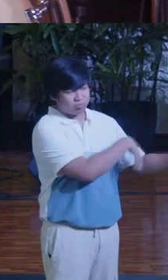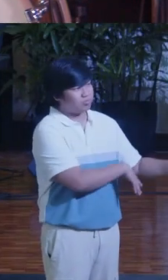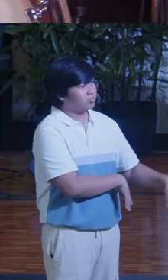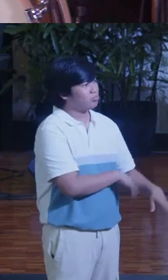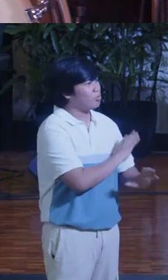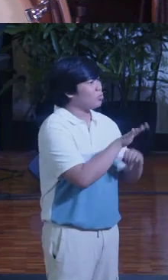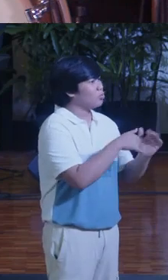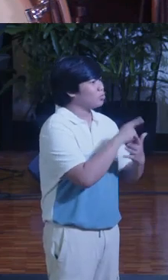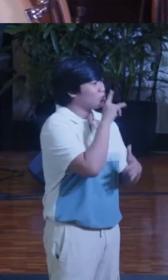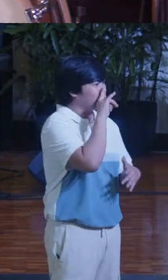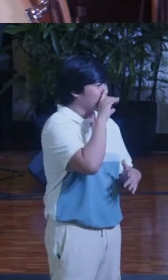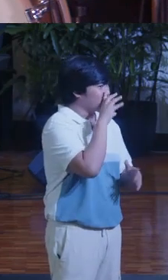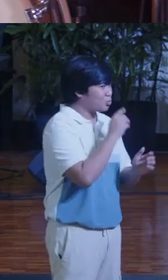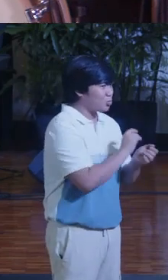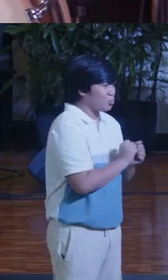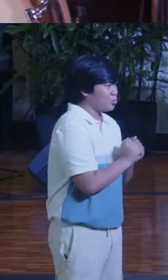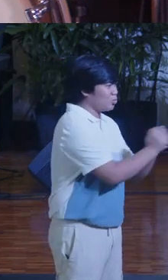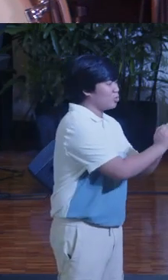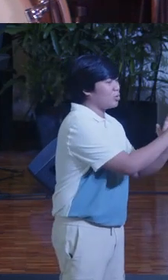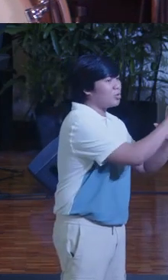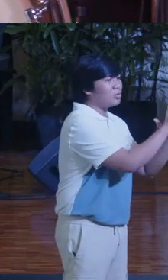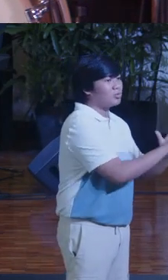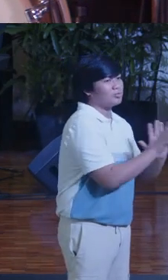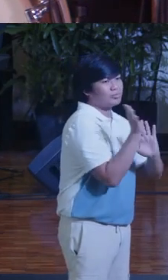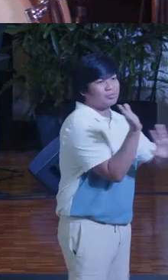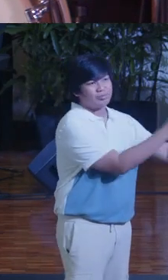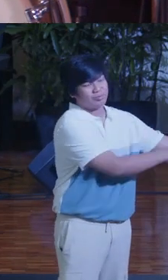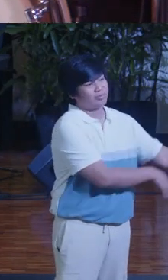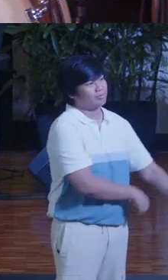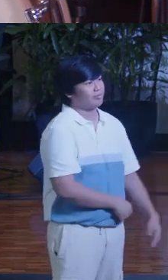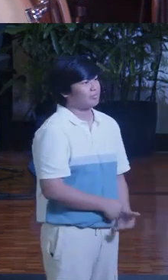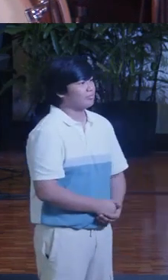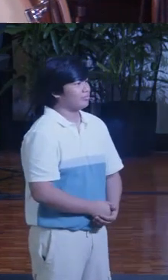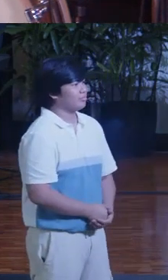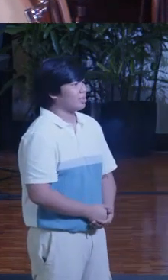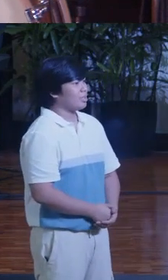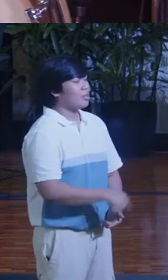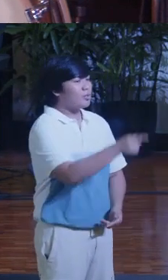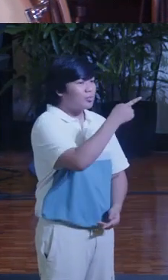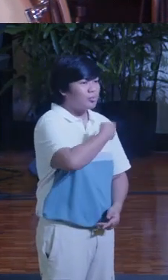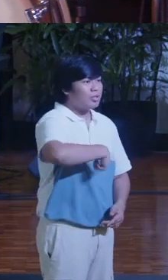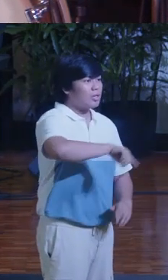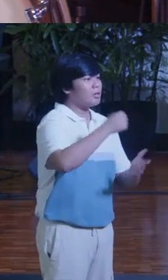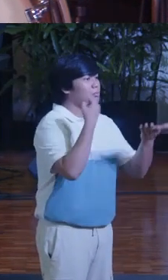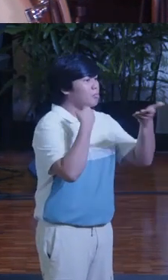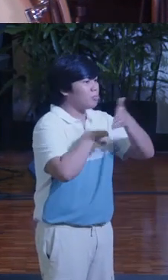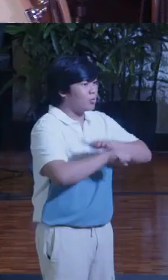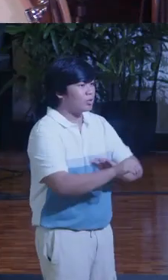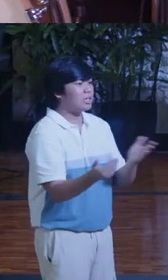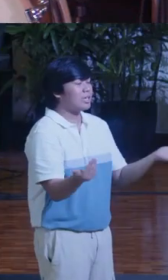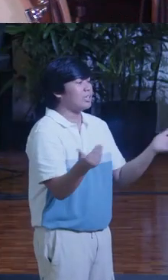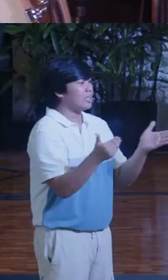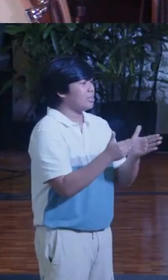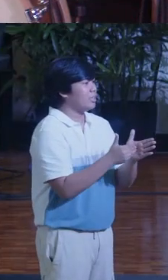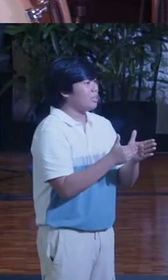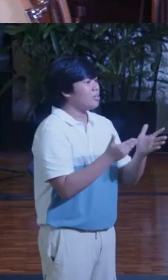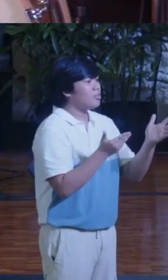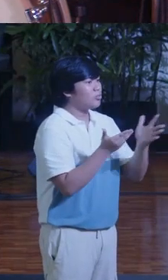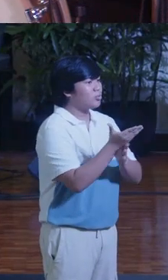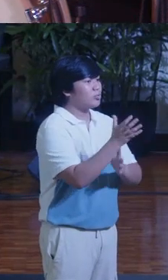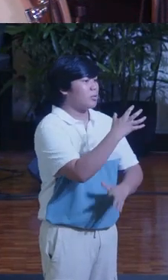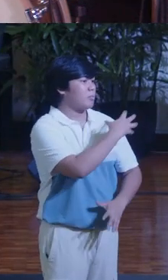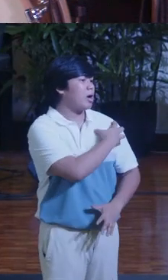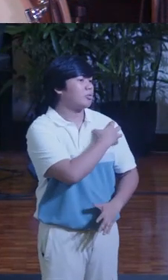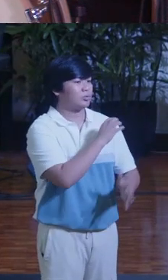Ang mga anak ng pangako ay ipinanganak na muli by supernatural means.